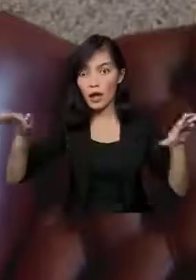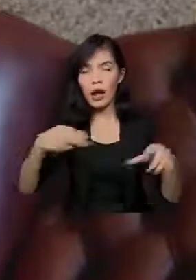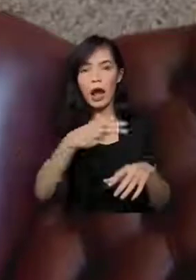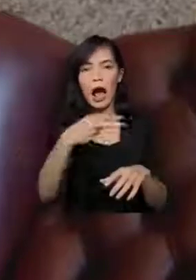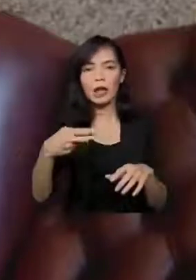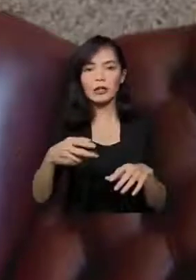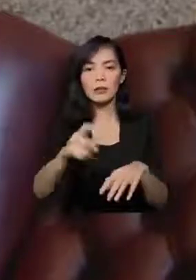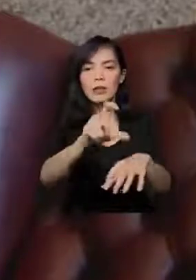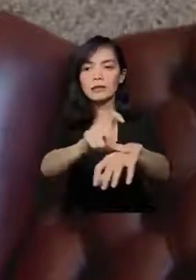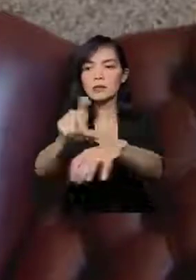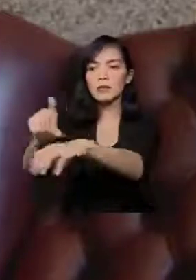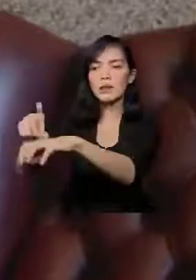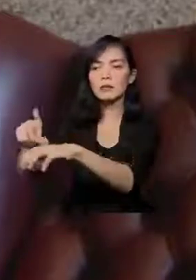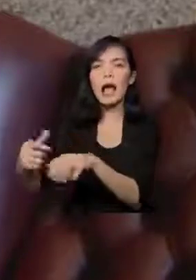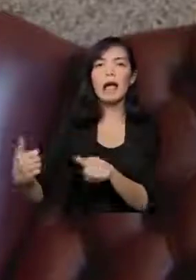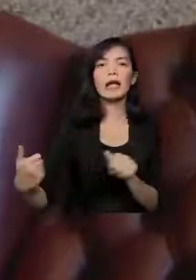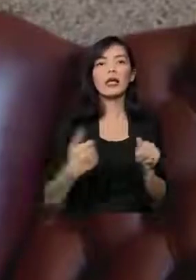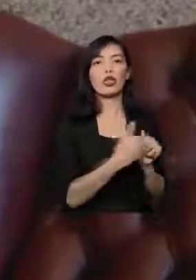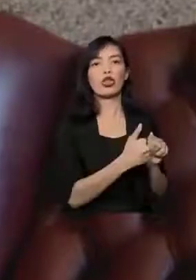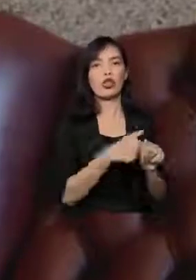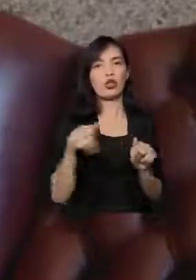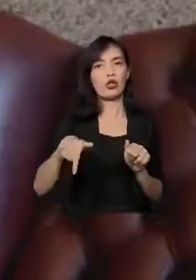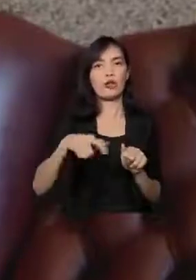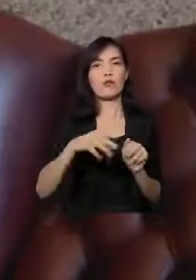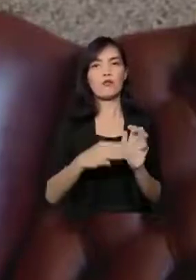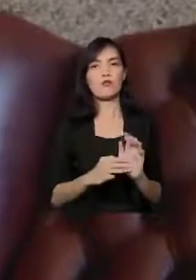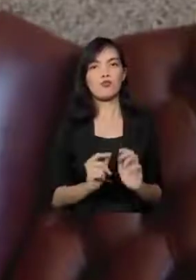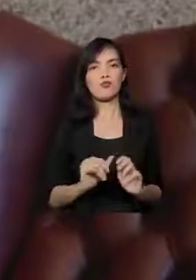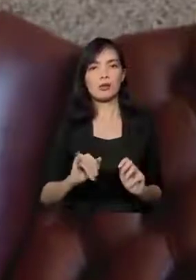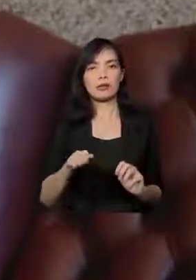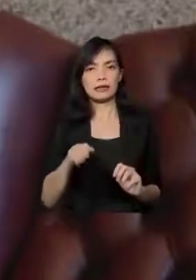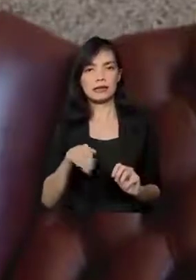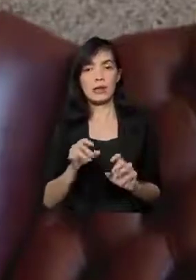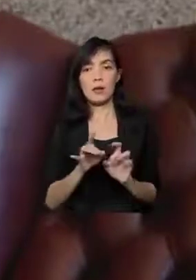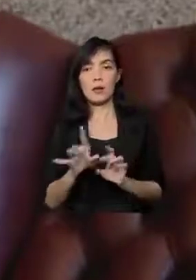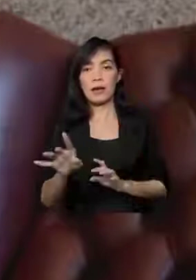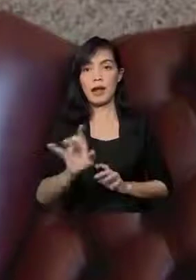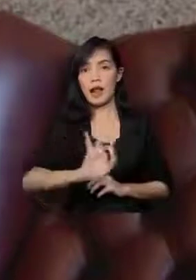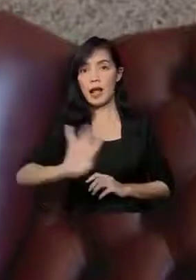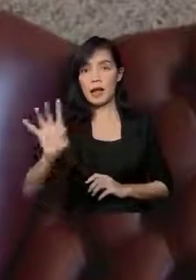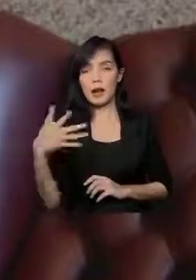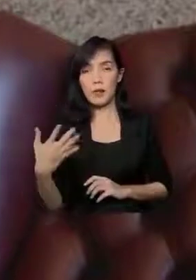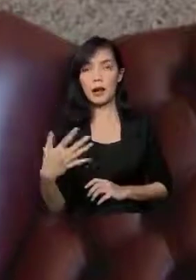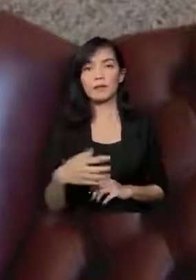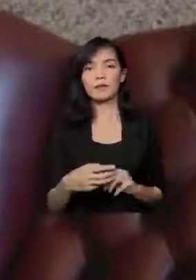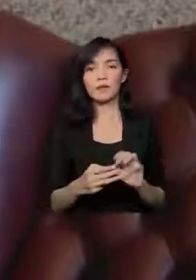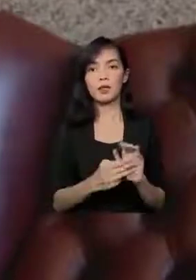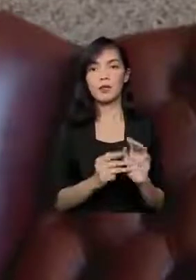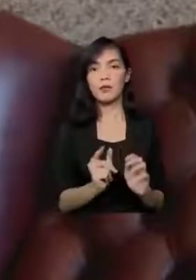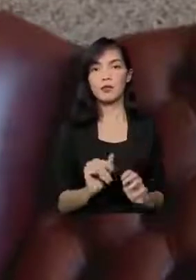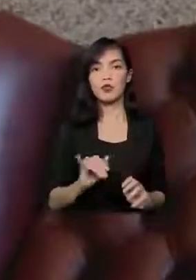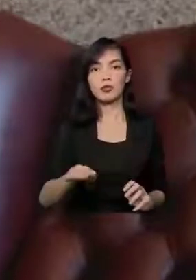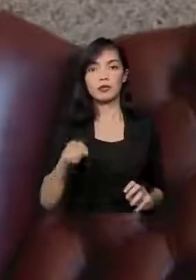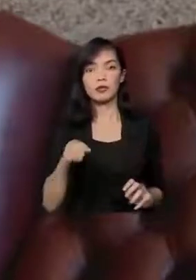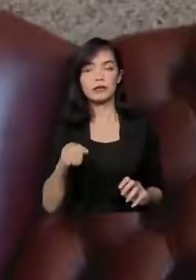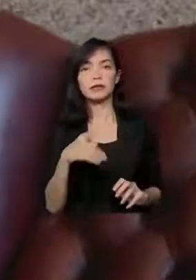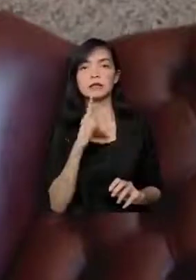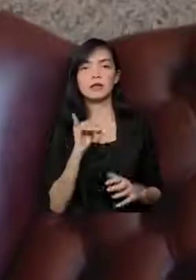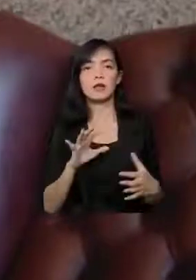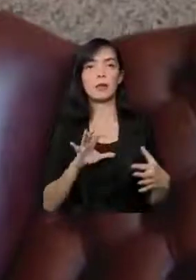menurut Nah yang kedua perbedaannya juga Muis itu bergandengan erat dengan